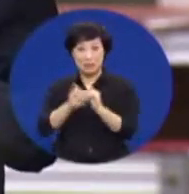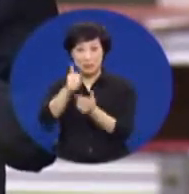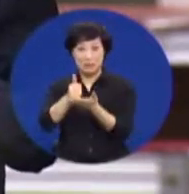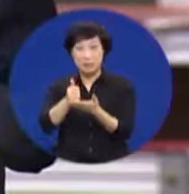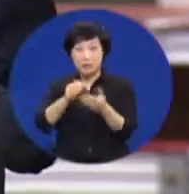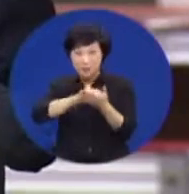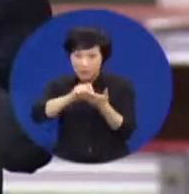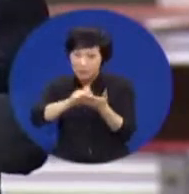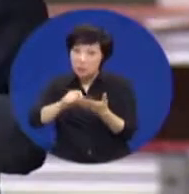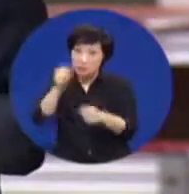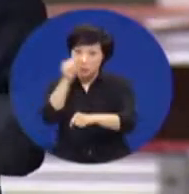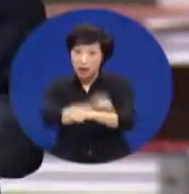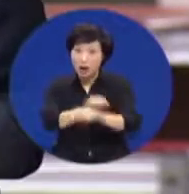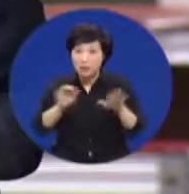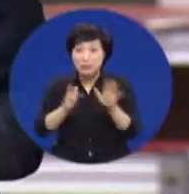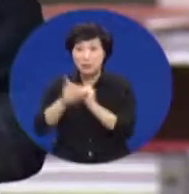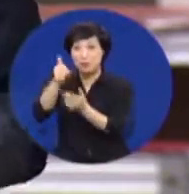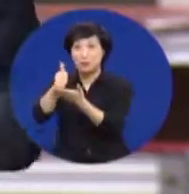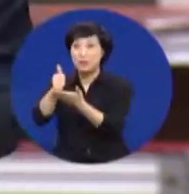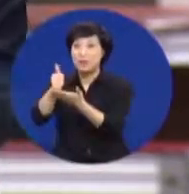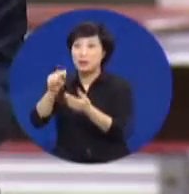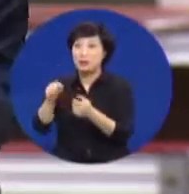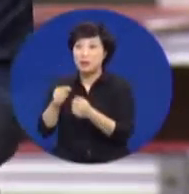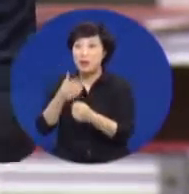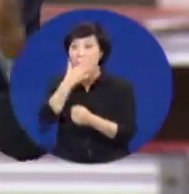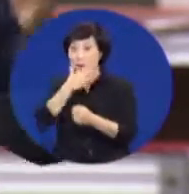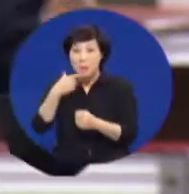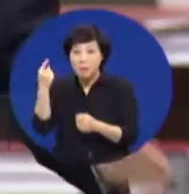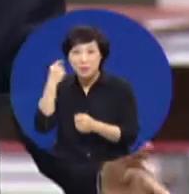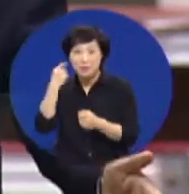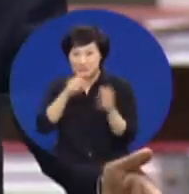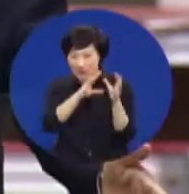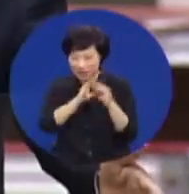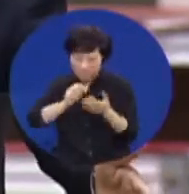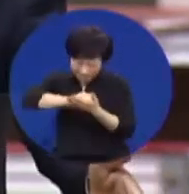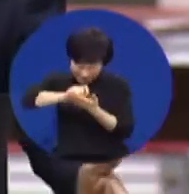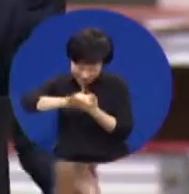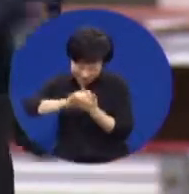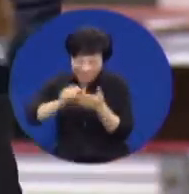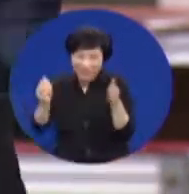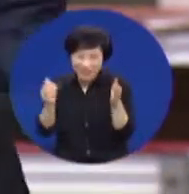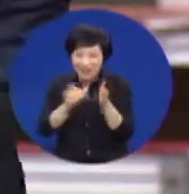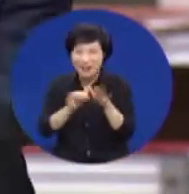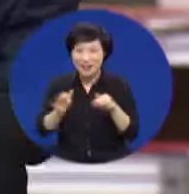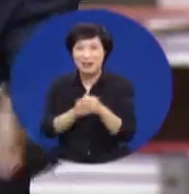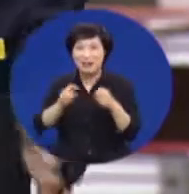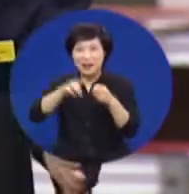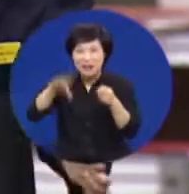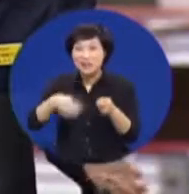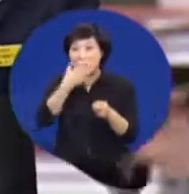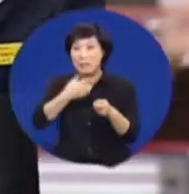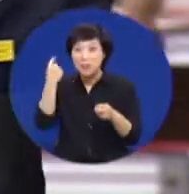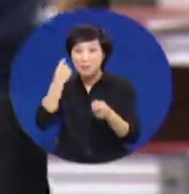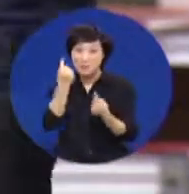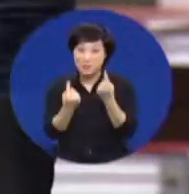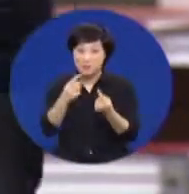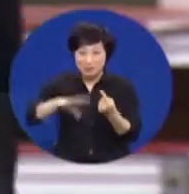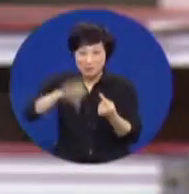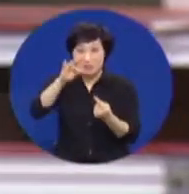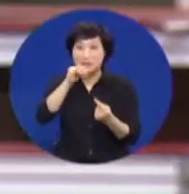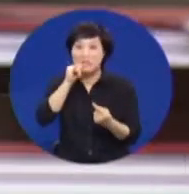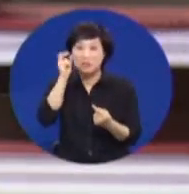글을 얼마나 잘 써서 베드로 복음이 마태복음보다 앞에 와 있겠죠? 이제 글을 못 쓴 걸 보면